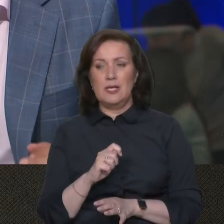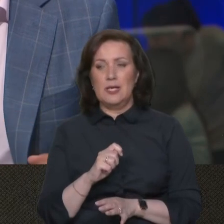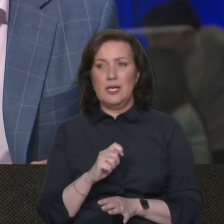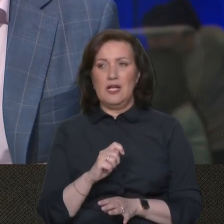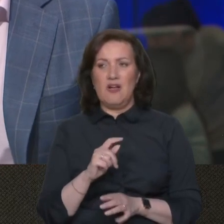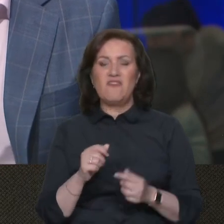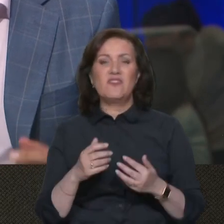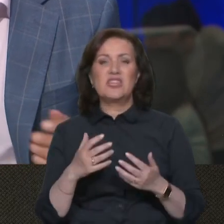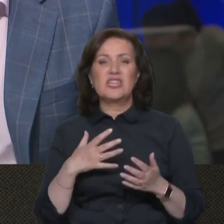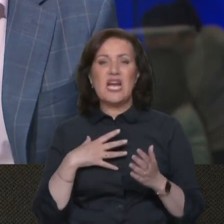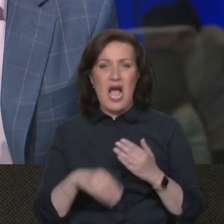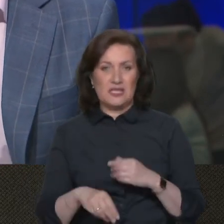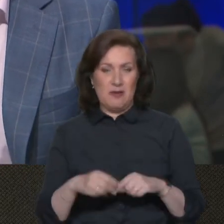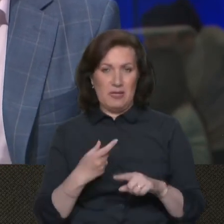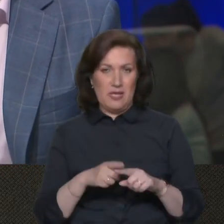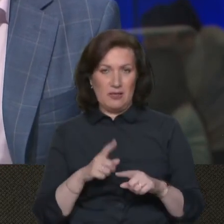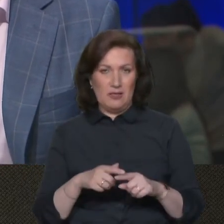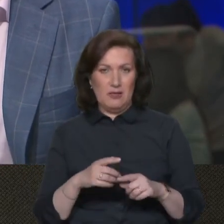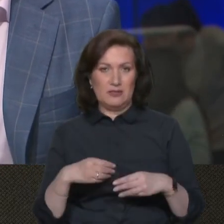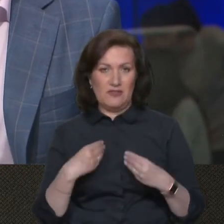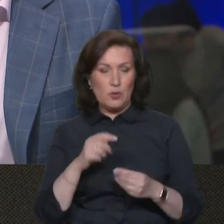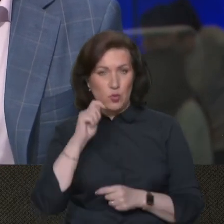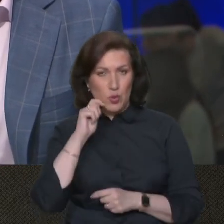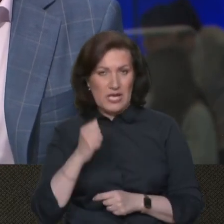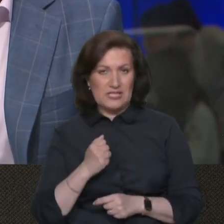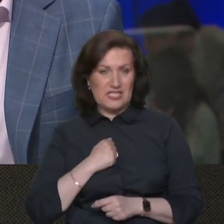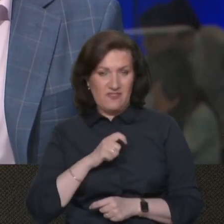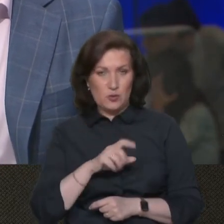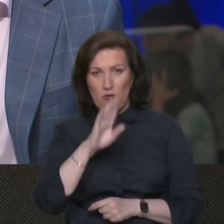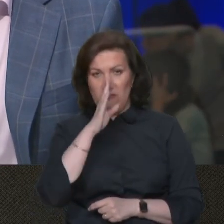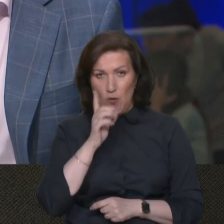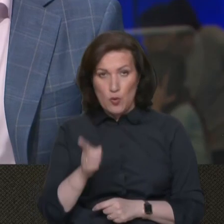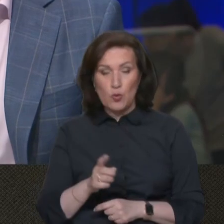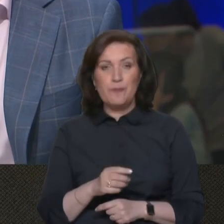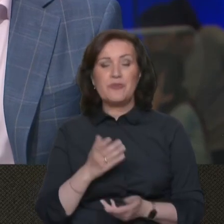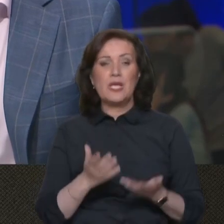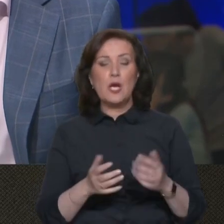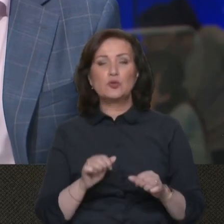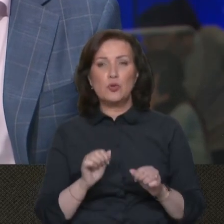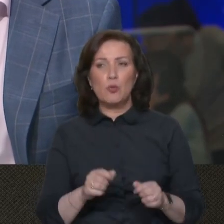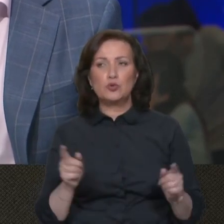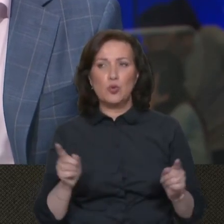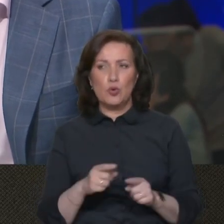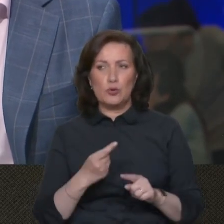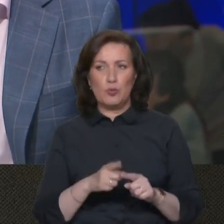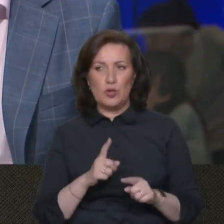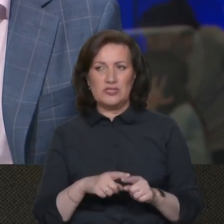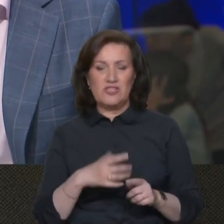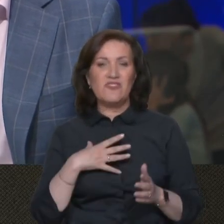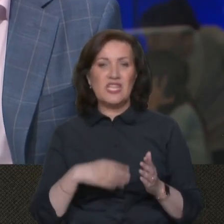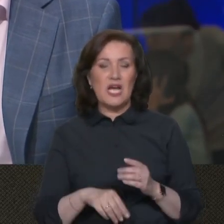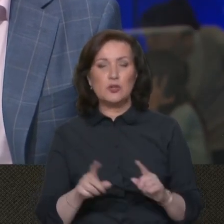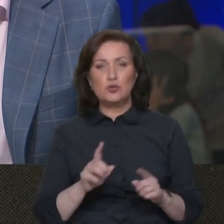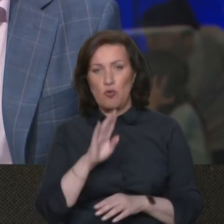зокрема, втратами, яких задають українські військові ворогу. Якщо можна коротко про ці втрати,